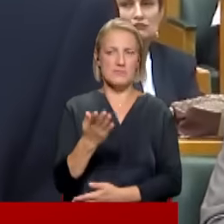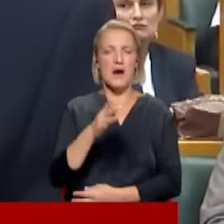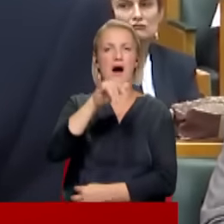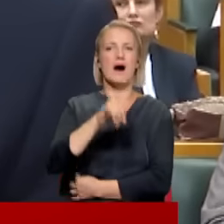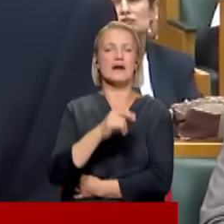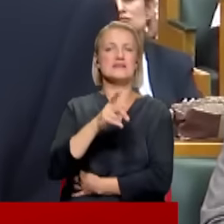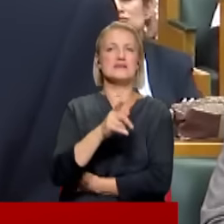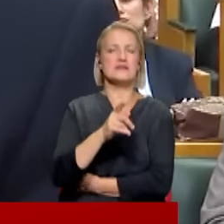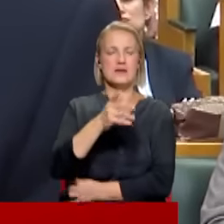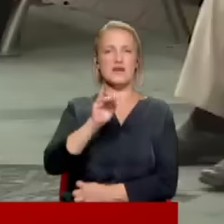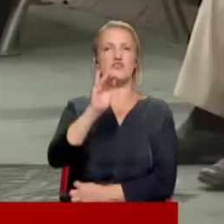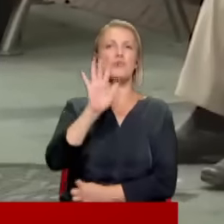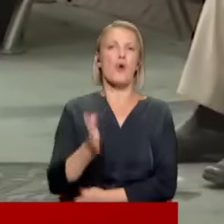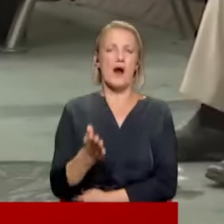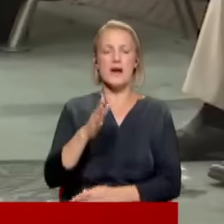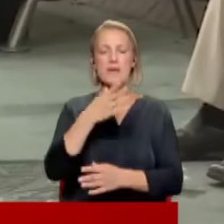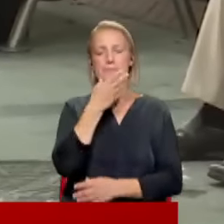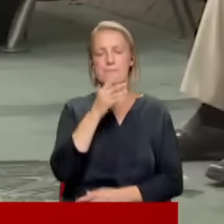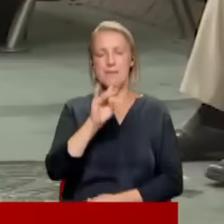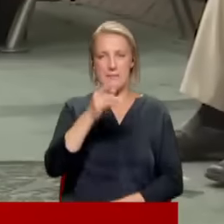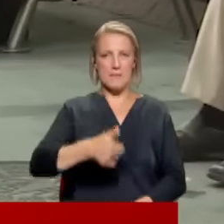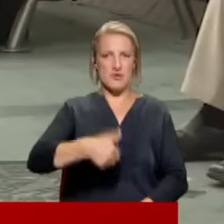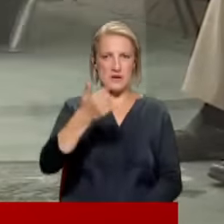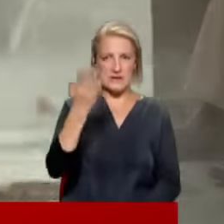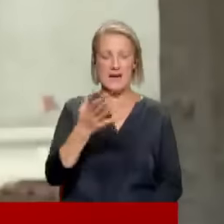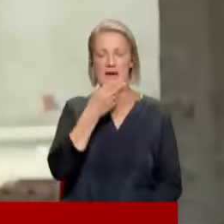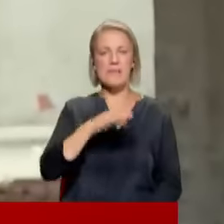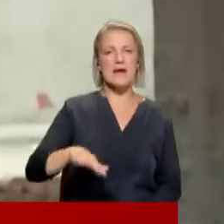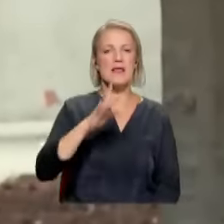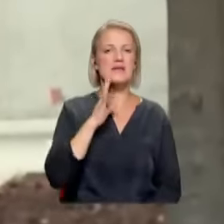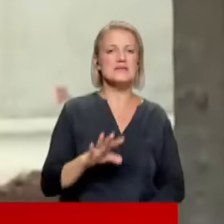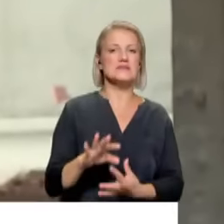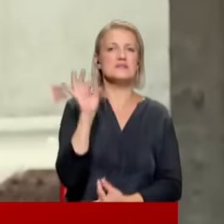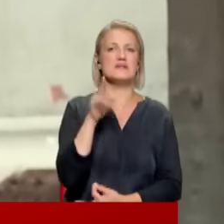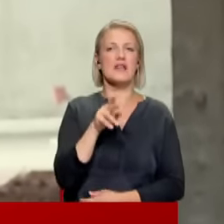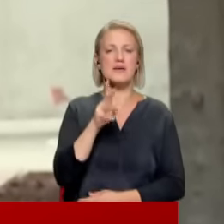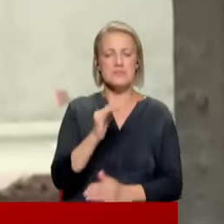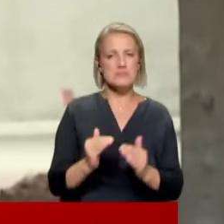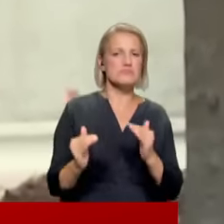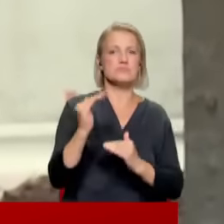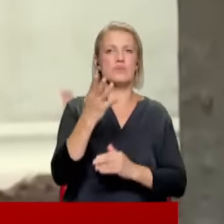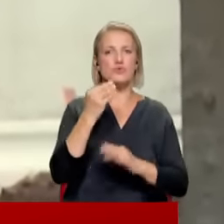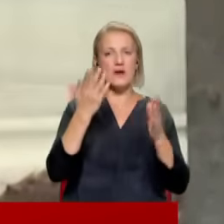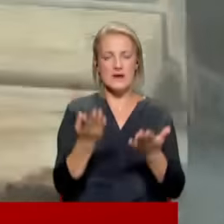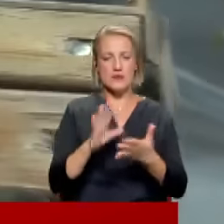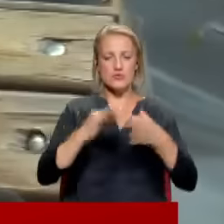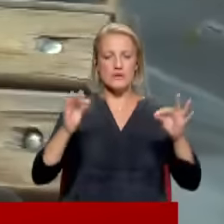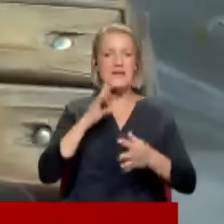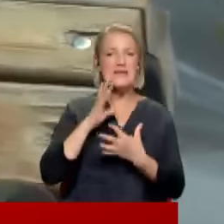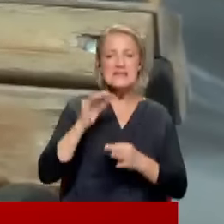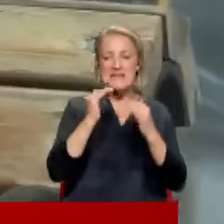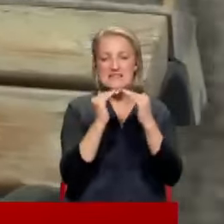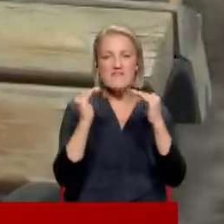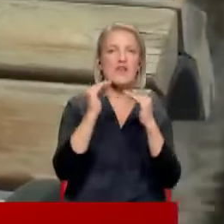hak ettiği koşullarda yaşamıyorlar MHP lideri Devlet Bahçeli'nin emekliler insani seviyeye kavuşacak sözleri için insani